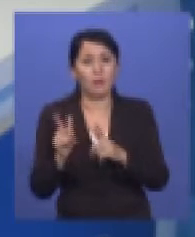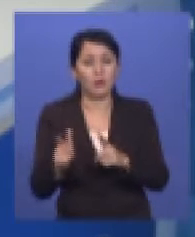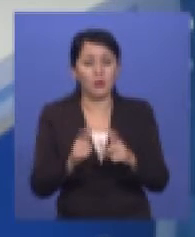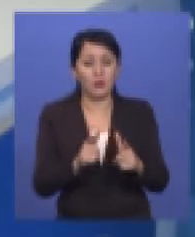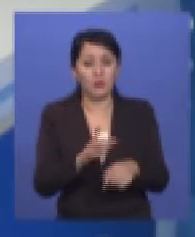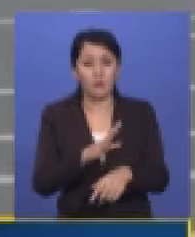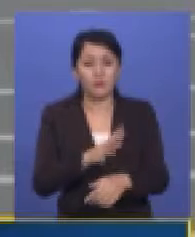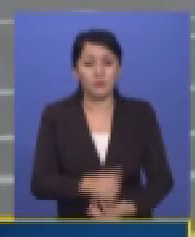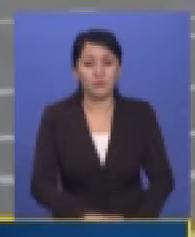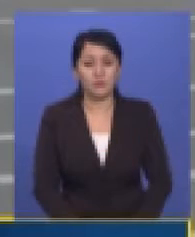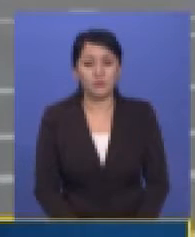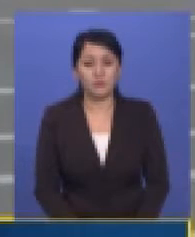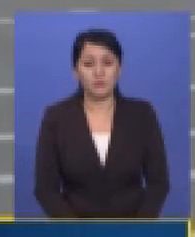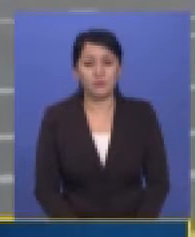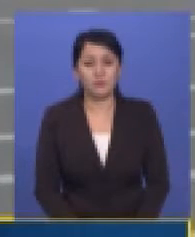әзірлігі пысықталды.